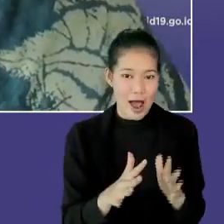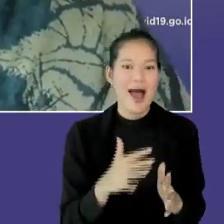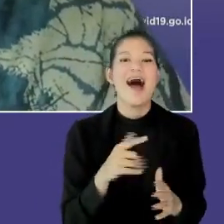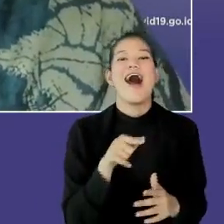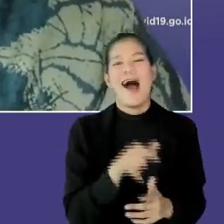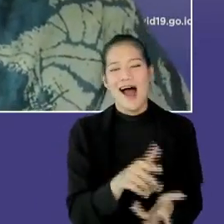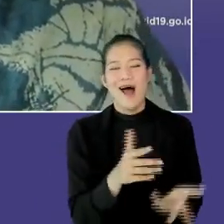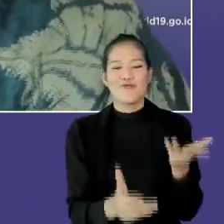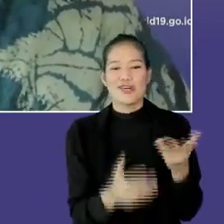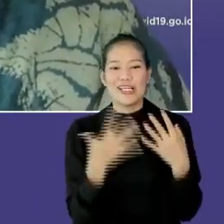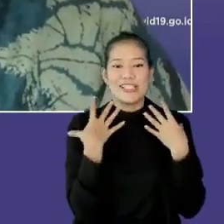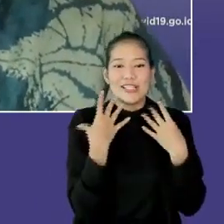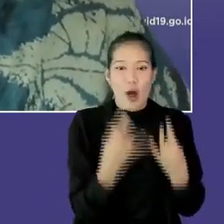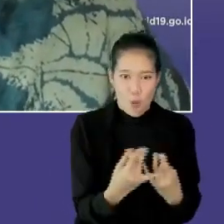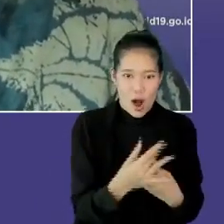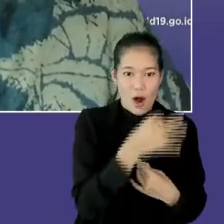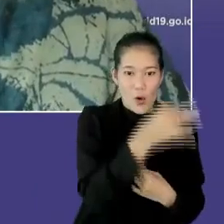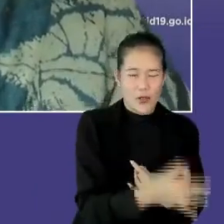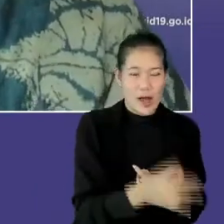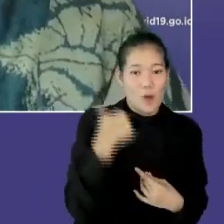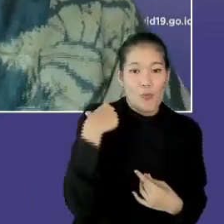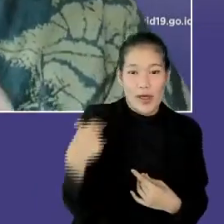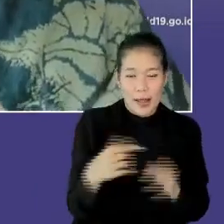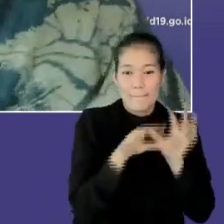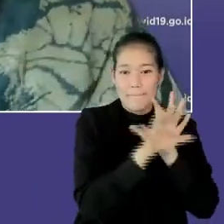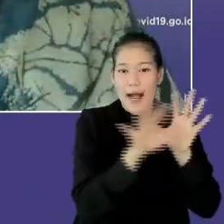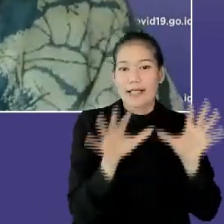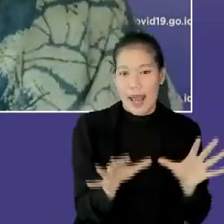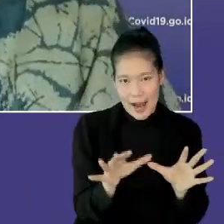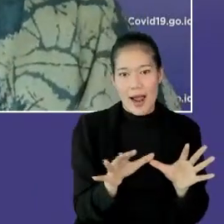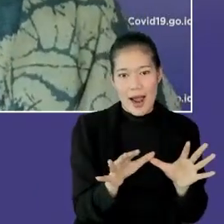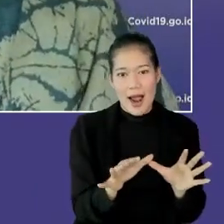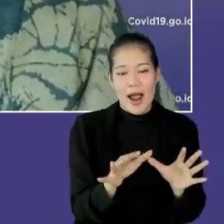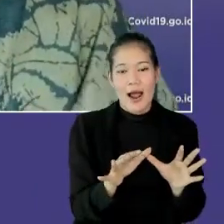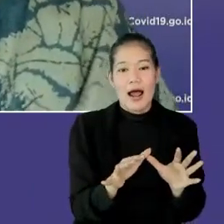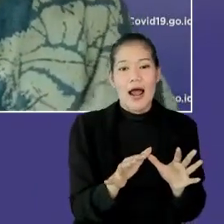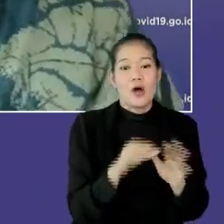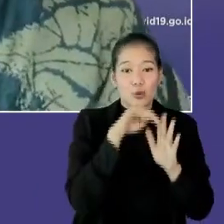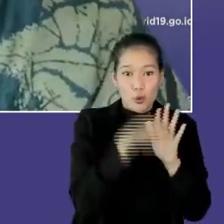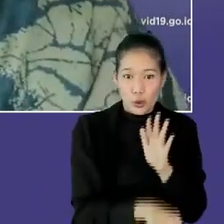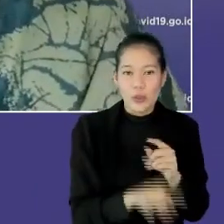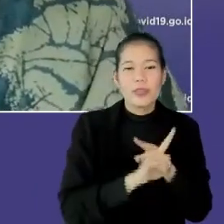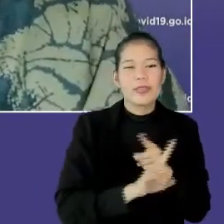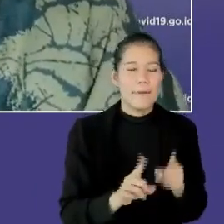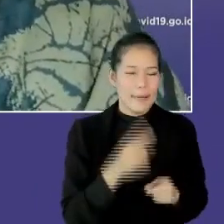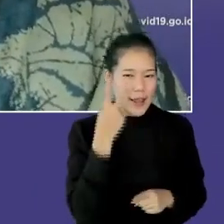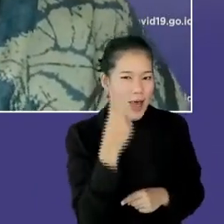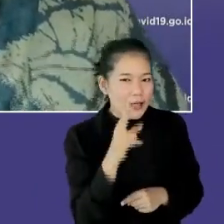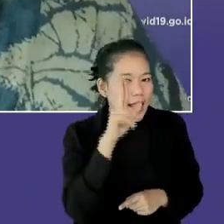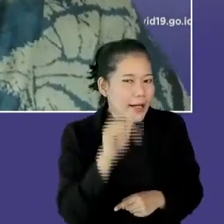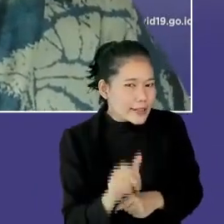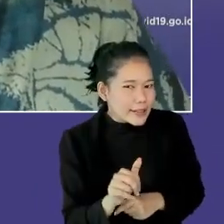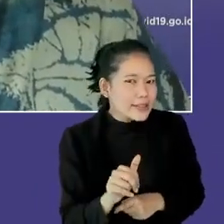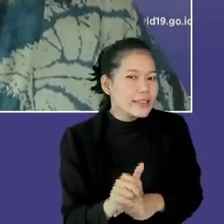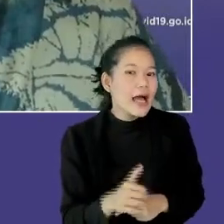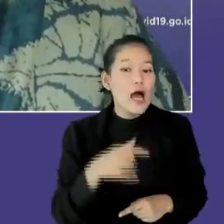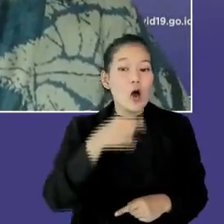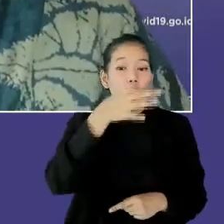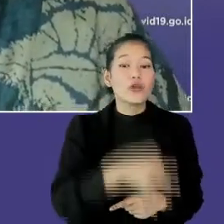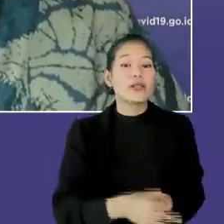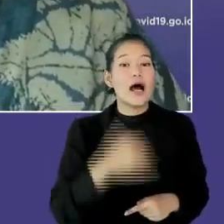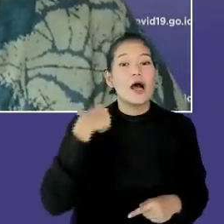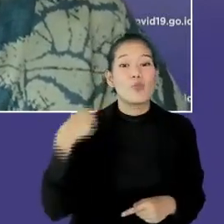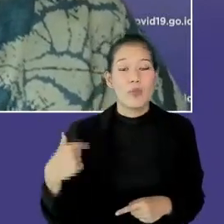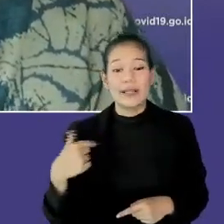Pulau Jawanya dan kabupaten kota juga banyak ya, dari sana itu banyak mengalami perbaikan, tapi tetap harus kita lihat siapa sih kabupaten kota